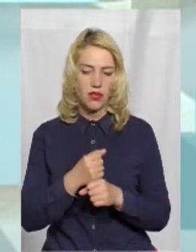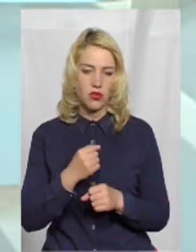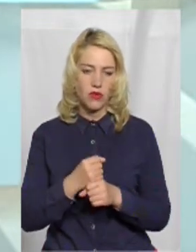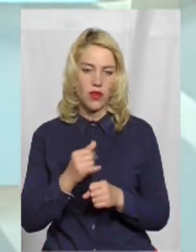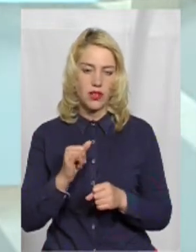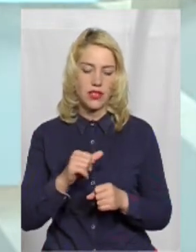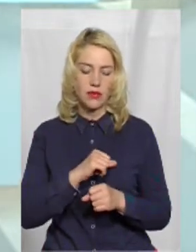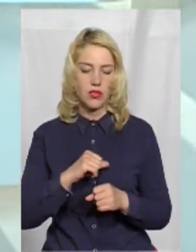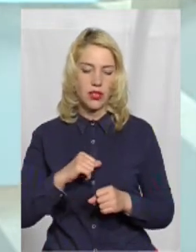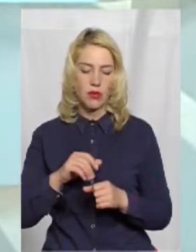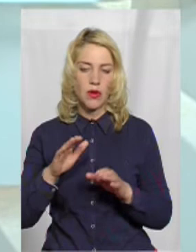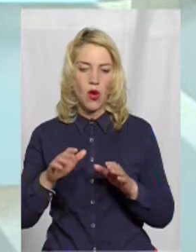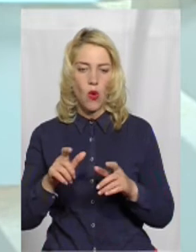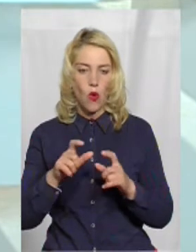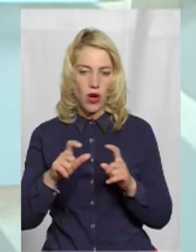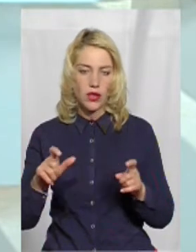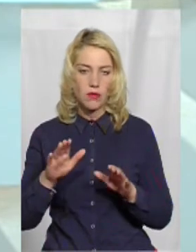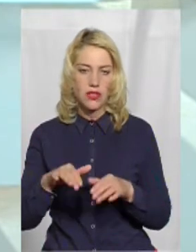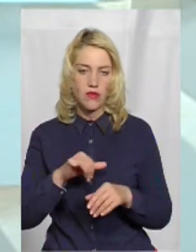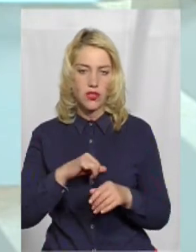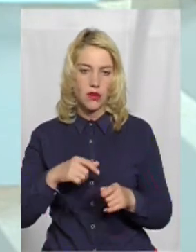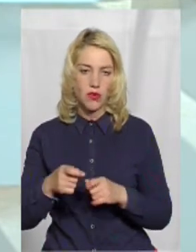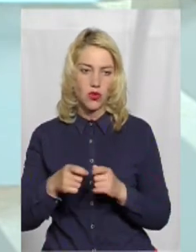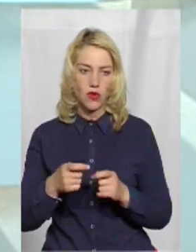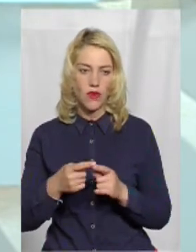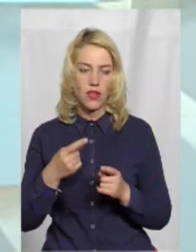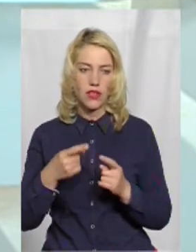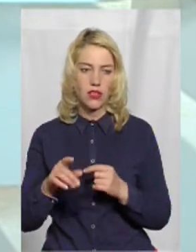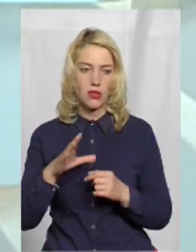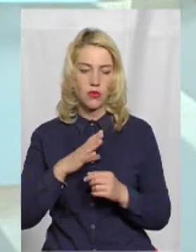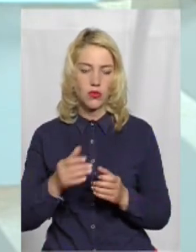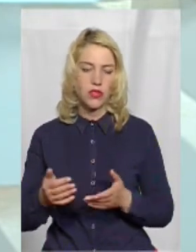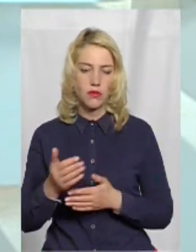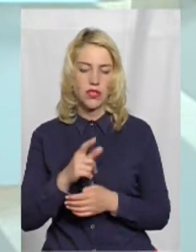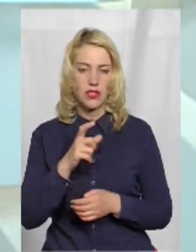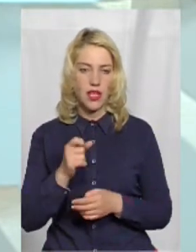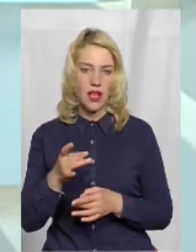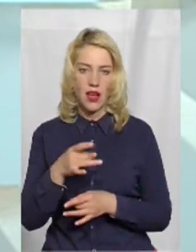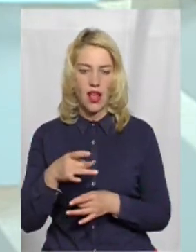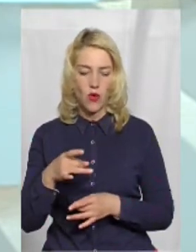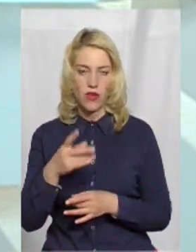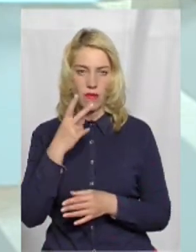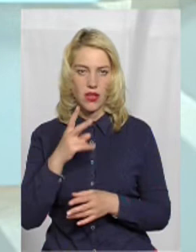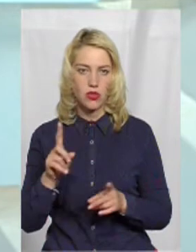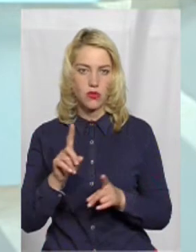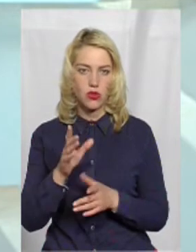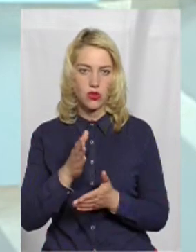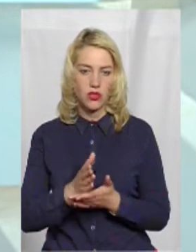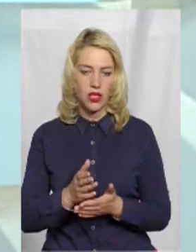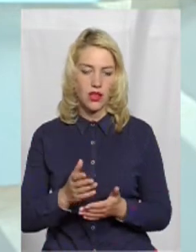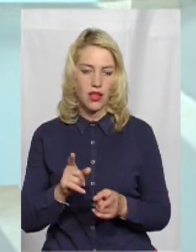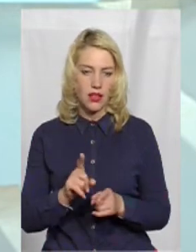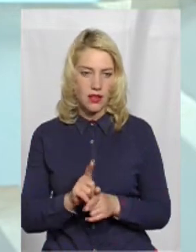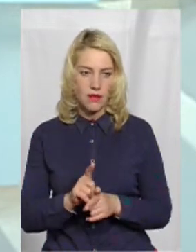місцевого самоврядування, а інша, тобто, вже була централізований збір з районів. І ми побачили, що дійсно є така, ну, тенденція,